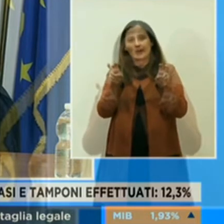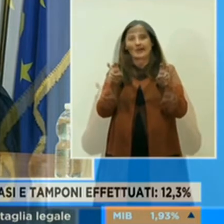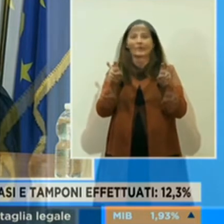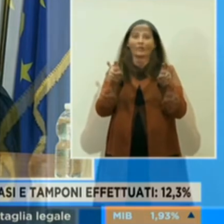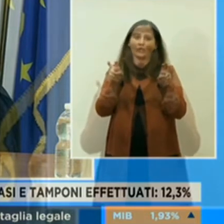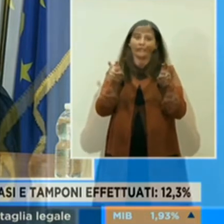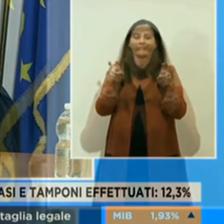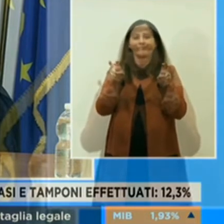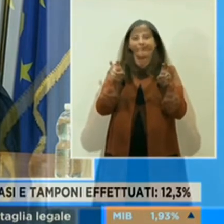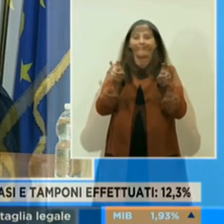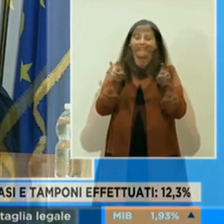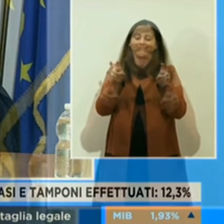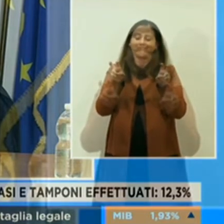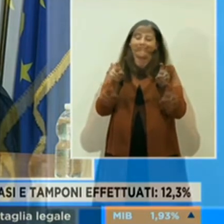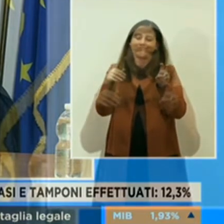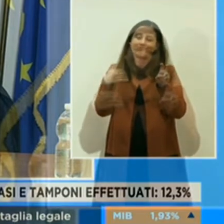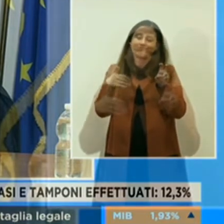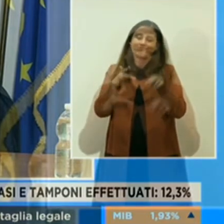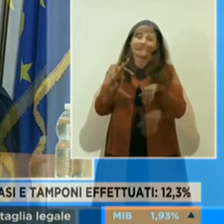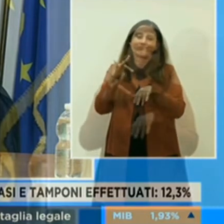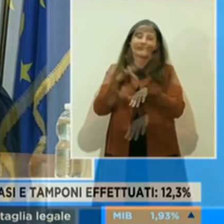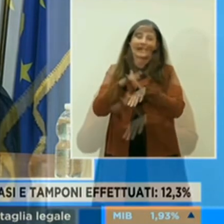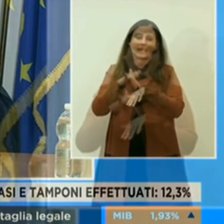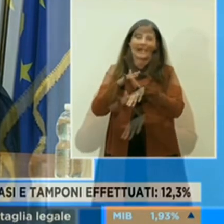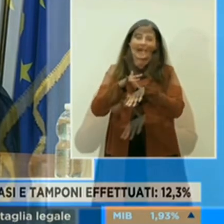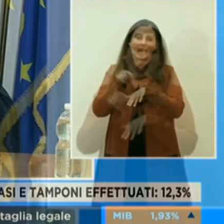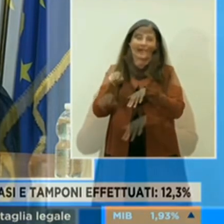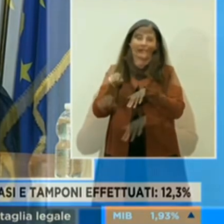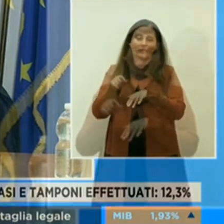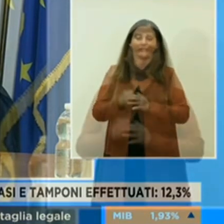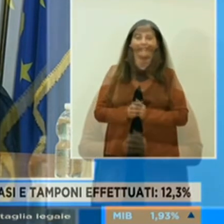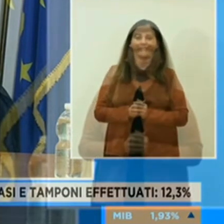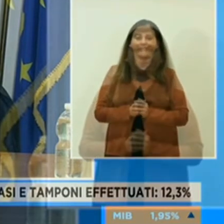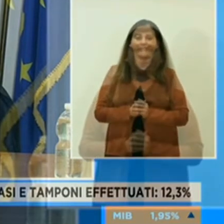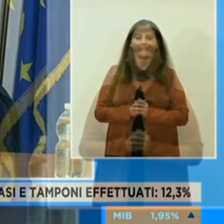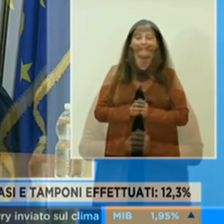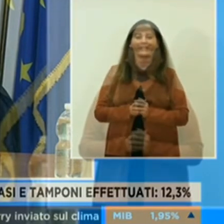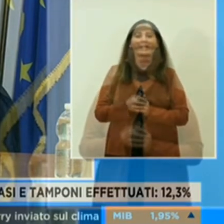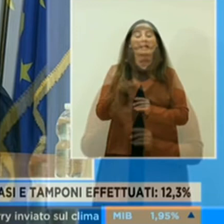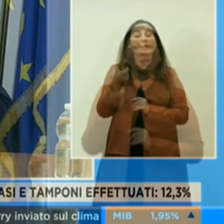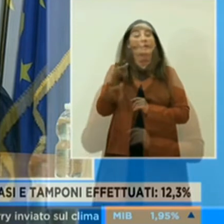particolarmente di grande sensibilità, perché se da una parte